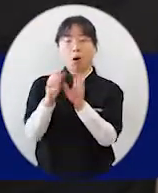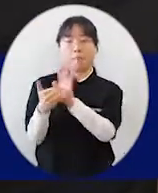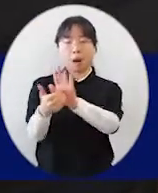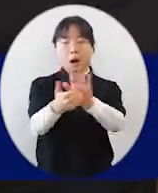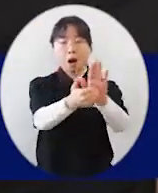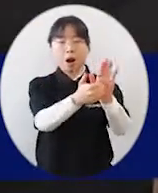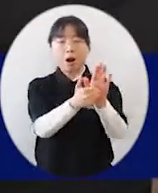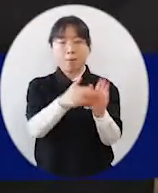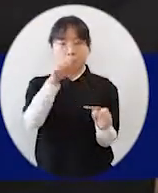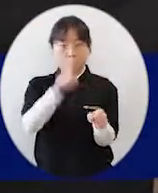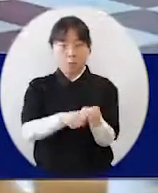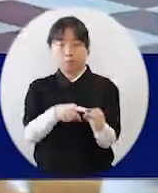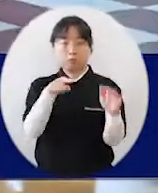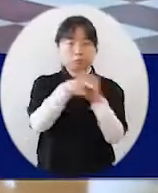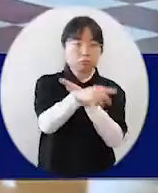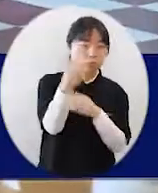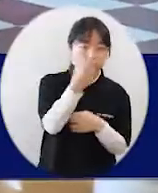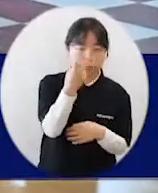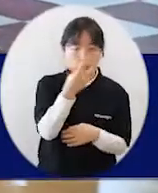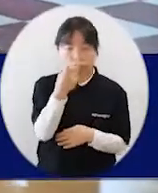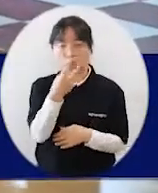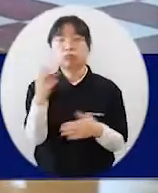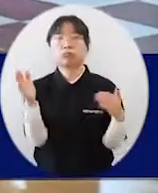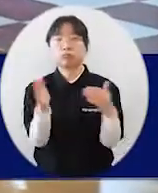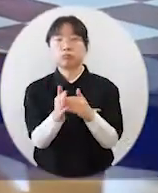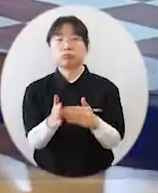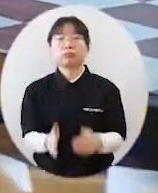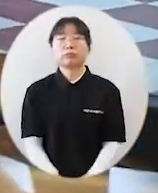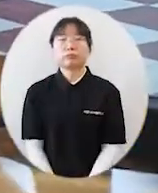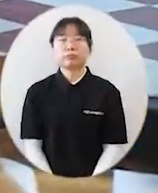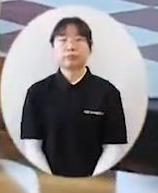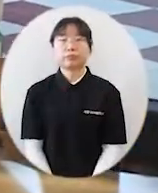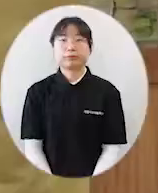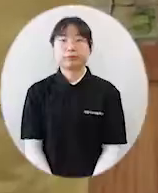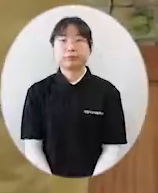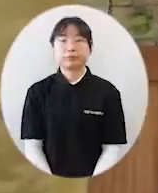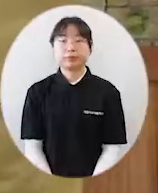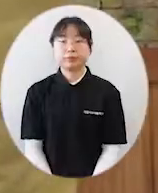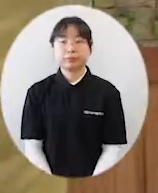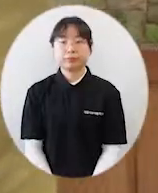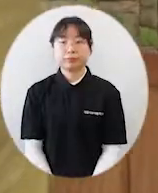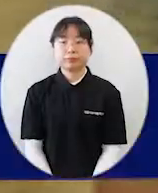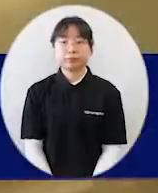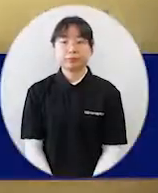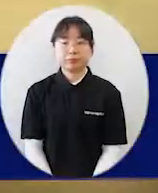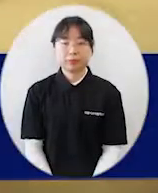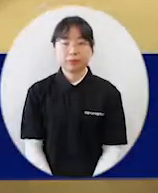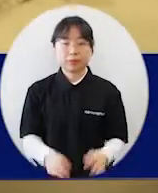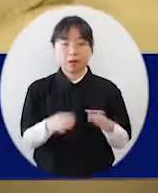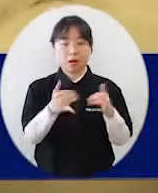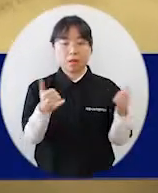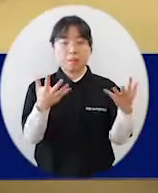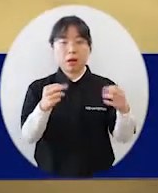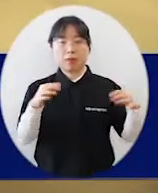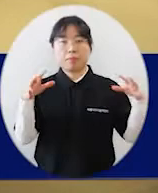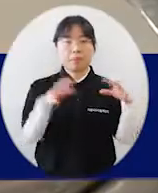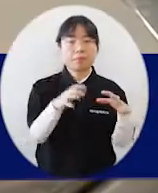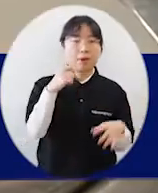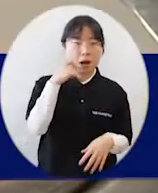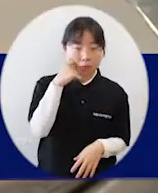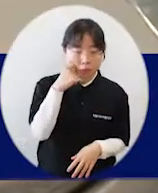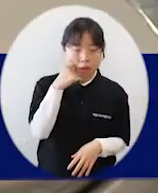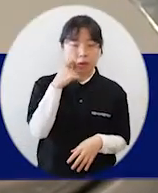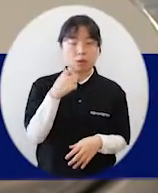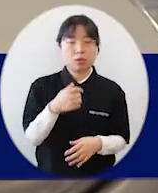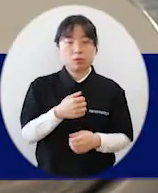강화된 고위험 시설과 다 주 미용 시설을 대상으로 실시된 것으로 1속 빠는 지파 끔 g 를 비롯한 주요 의무 이행